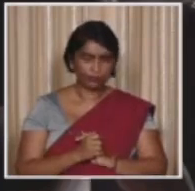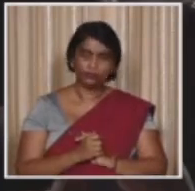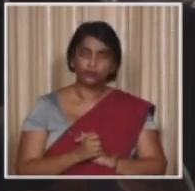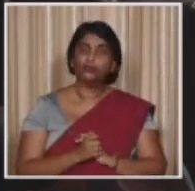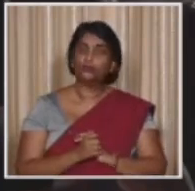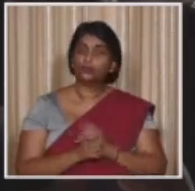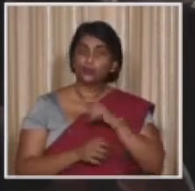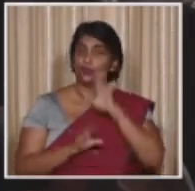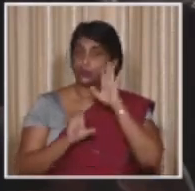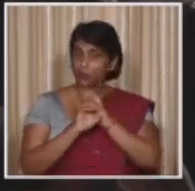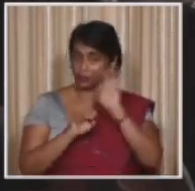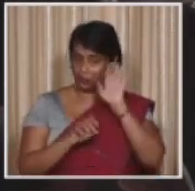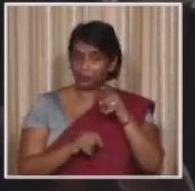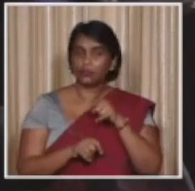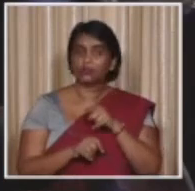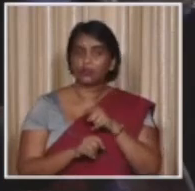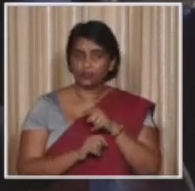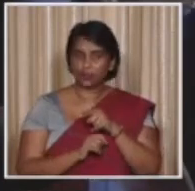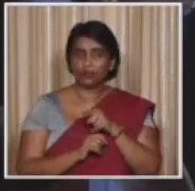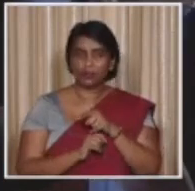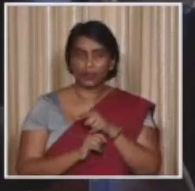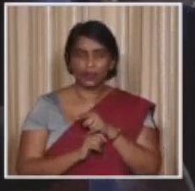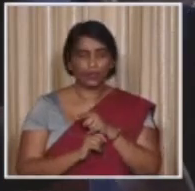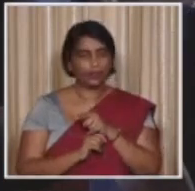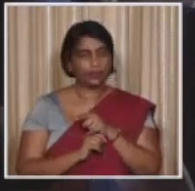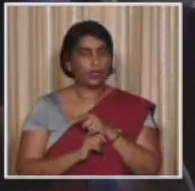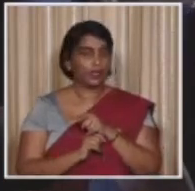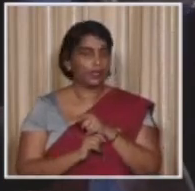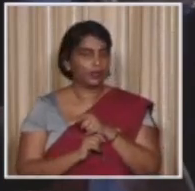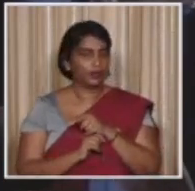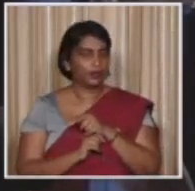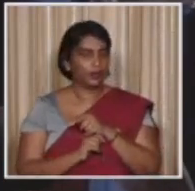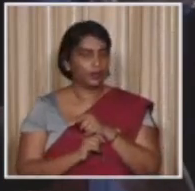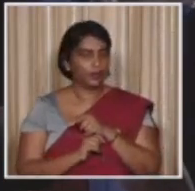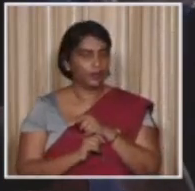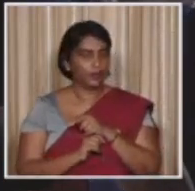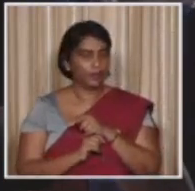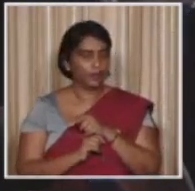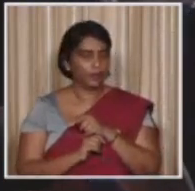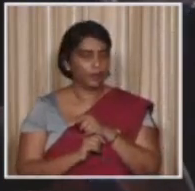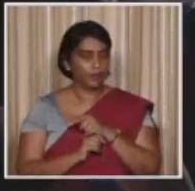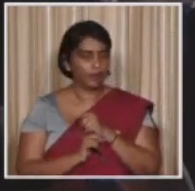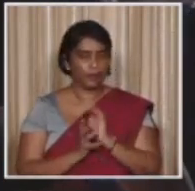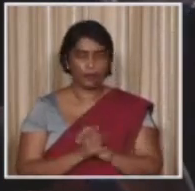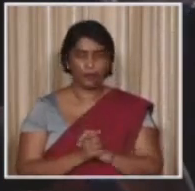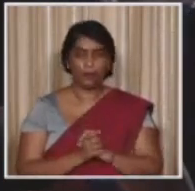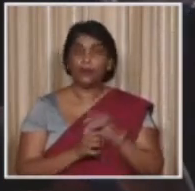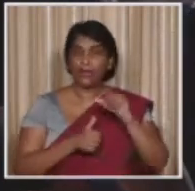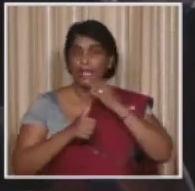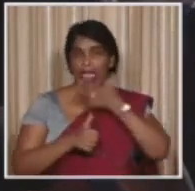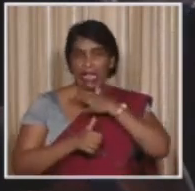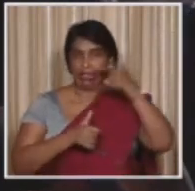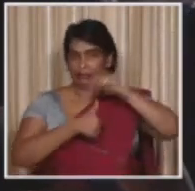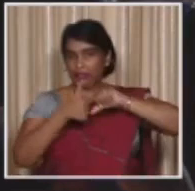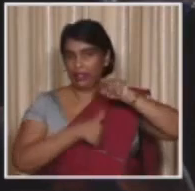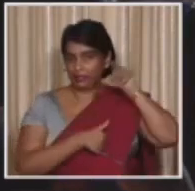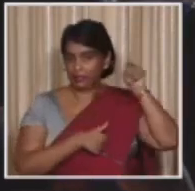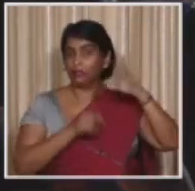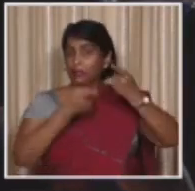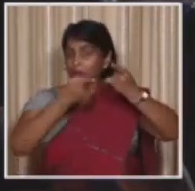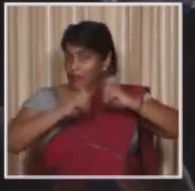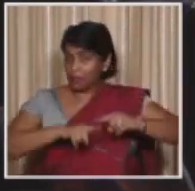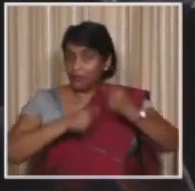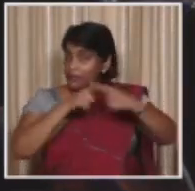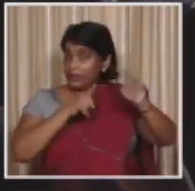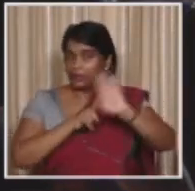මේක නිකුත් කරලා තියෙන්නේ බා කවුන්සිල් ඔෆ් ඉංග්ලන්ඩ් ඇන් වේල්ස් ආයතනය. ඒ විතරක් නෙමෙයි ඊට එහාට